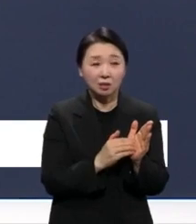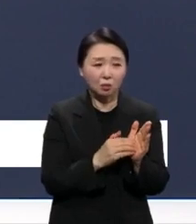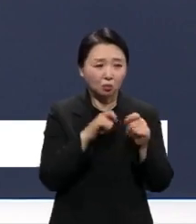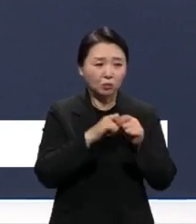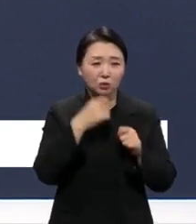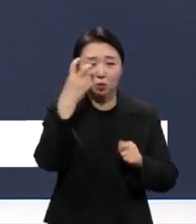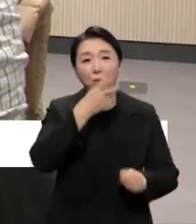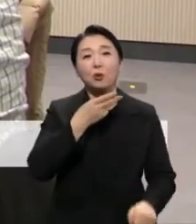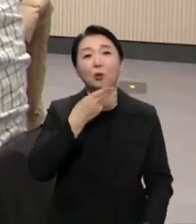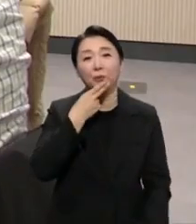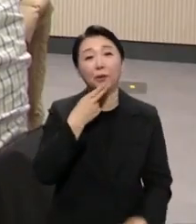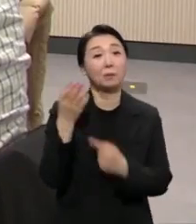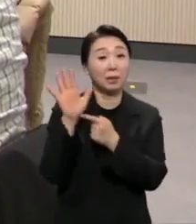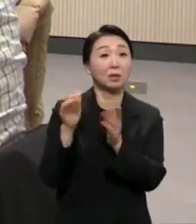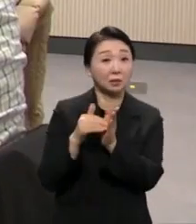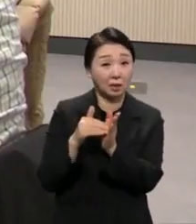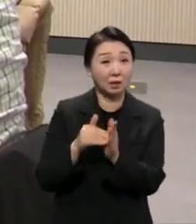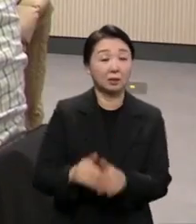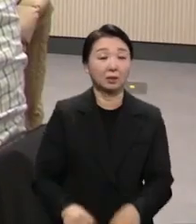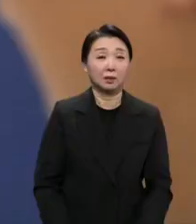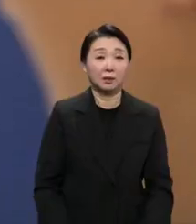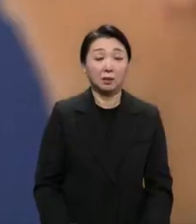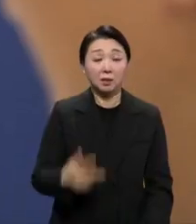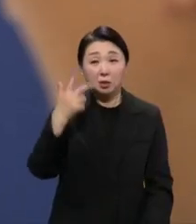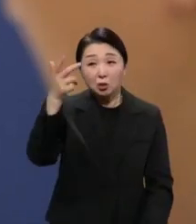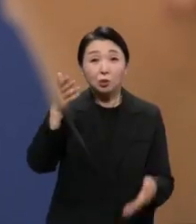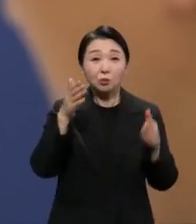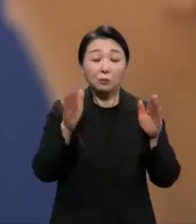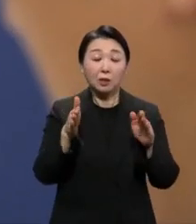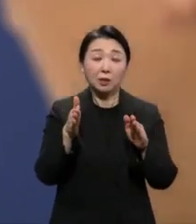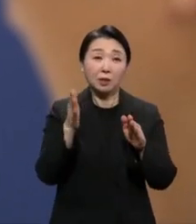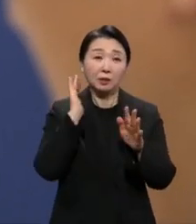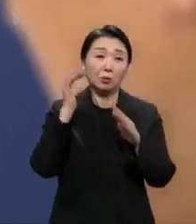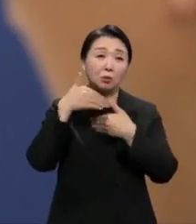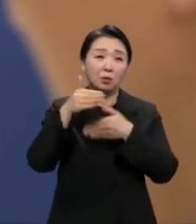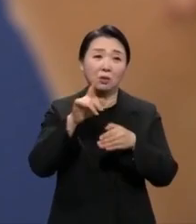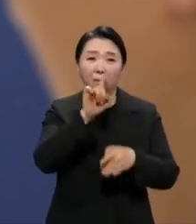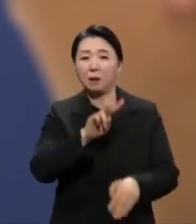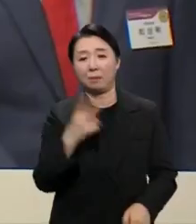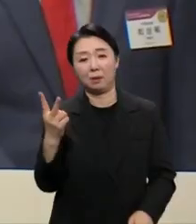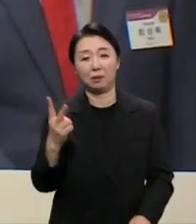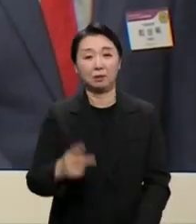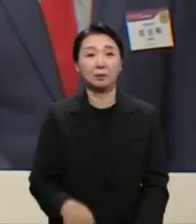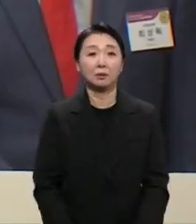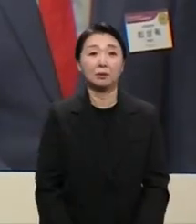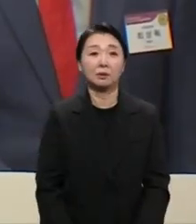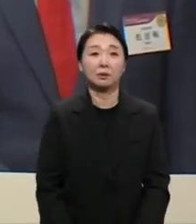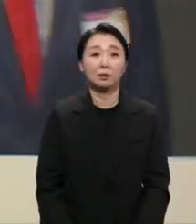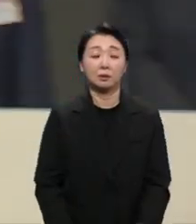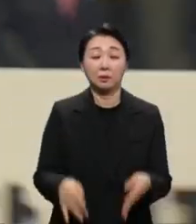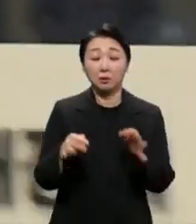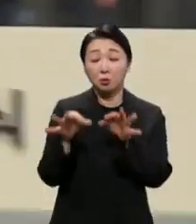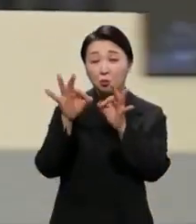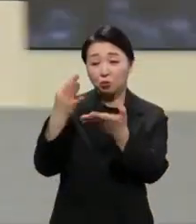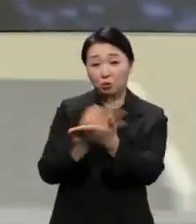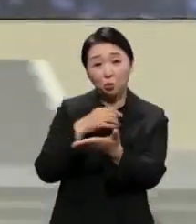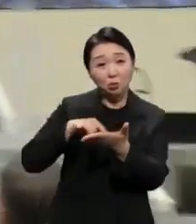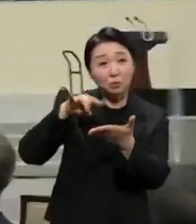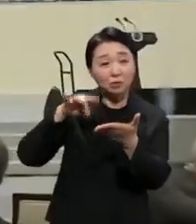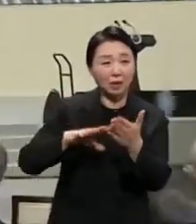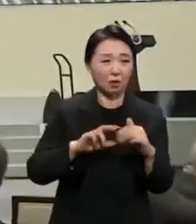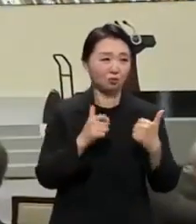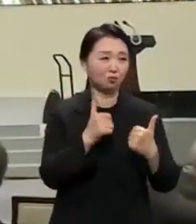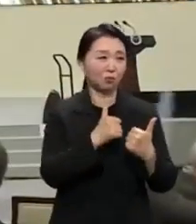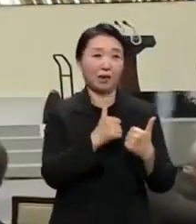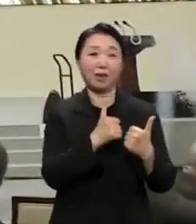검토하고 있지 않다. 일주일여 만에 대통령실이 뒤집었습니다. 더구나 금투세 폐지는 국회를 거쳐야